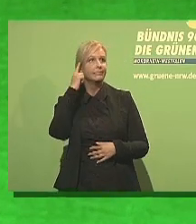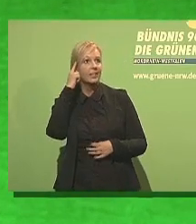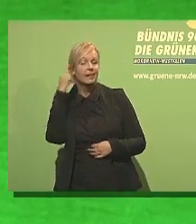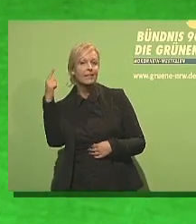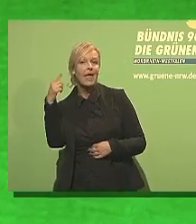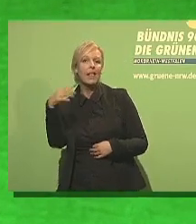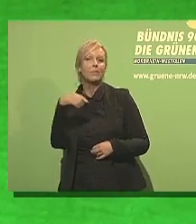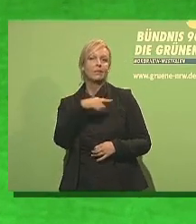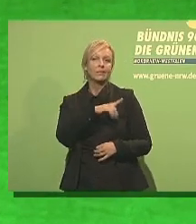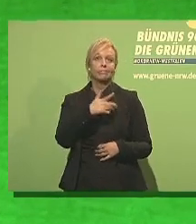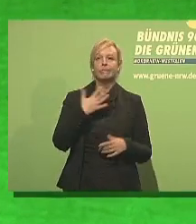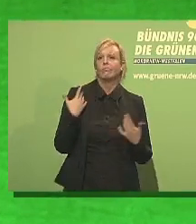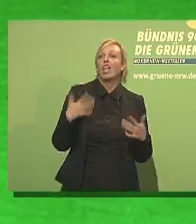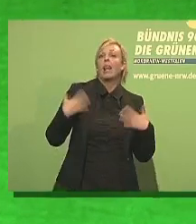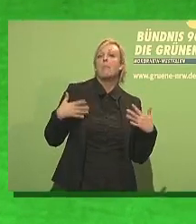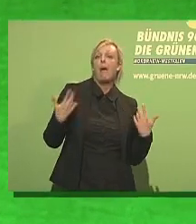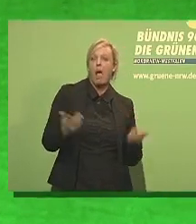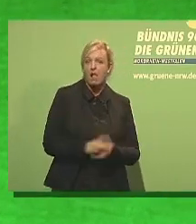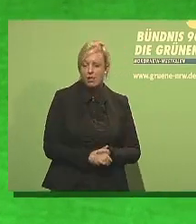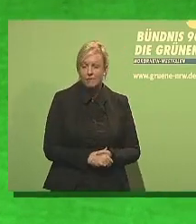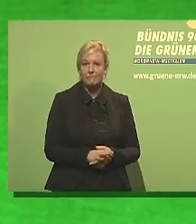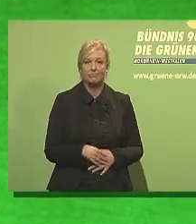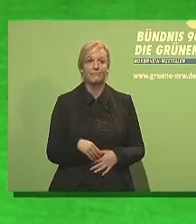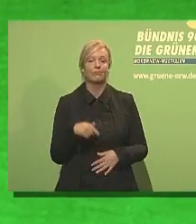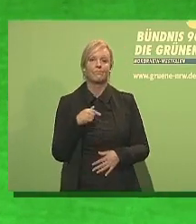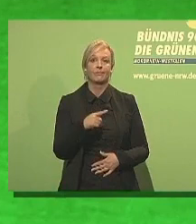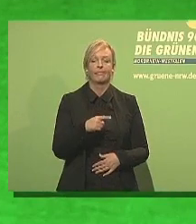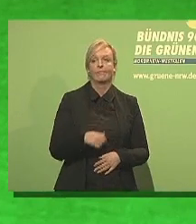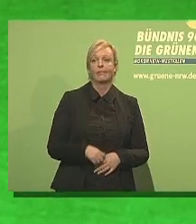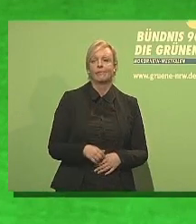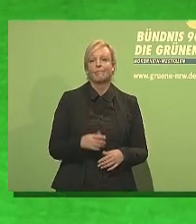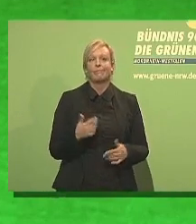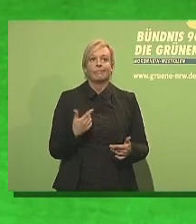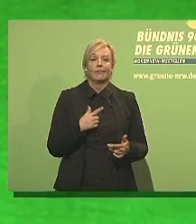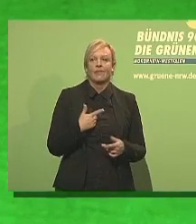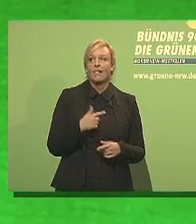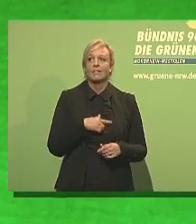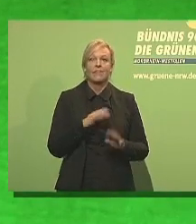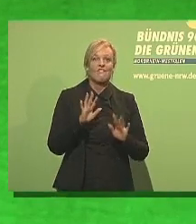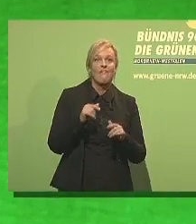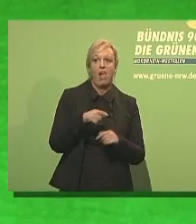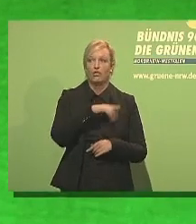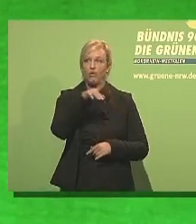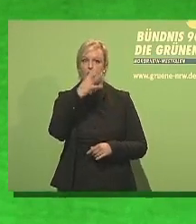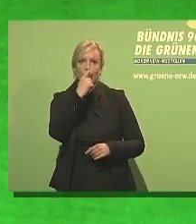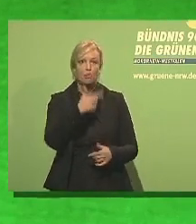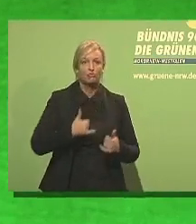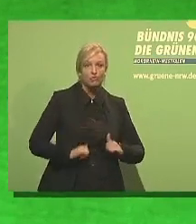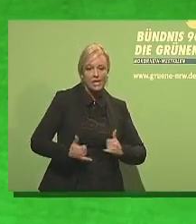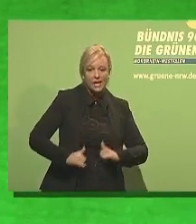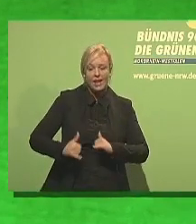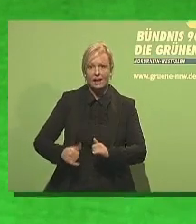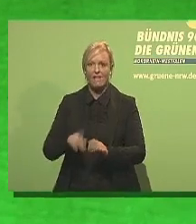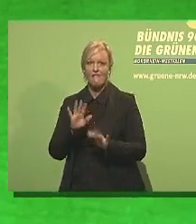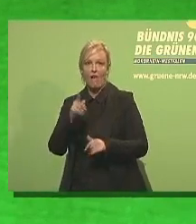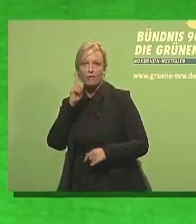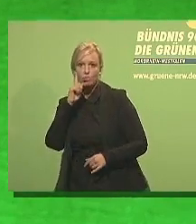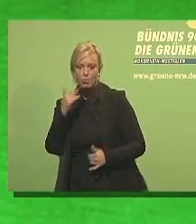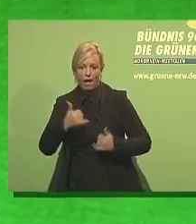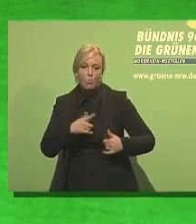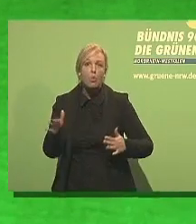mitfühlenden Liberalismus, ein falscher Gebäranreiz, wie er es sagte, für die falschen Mütter. Schäbiger geht es wirklich